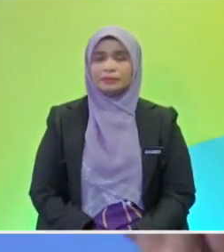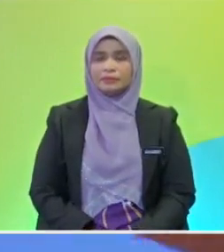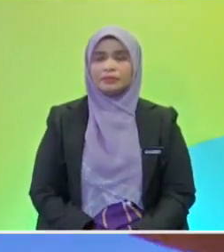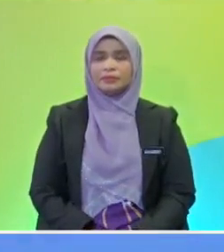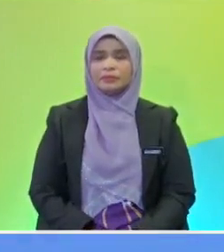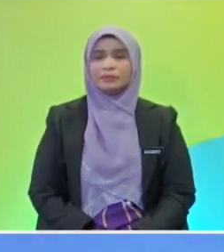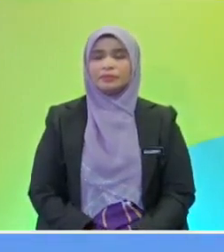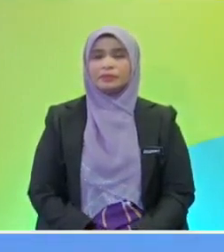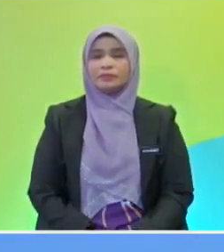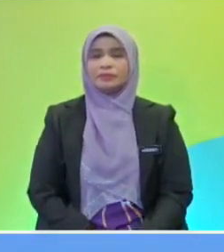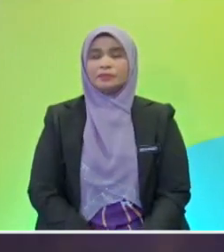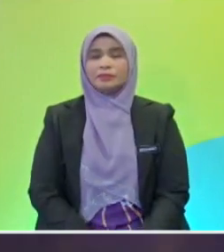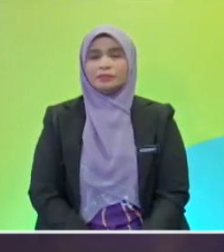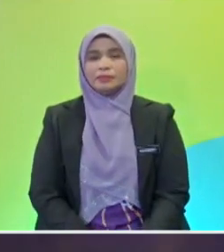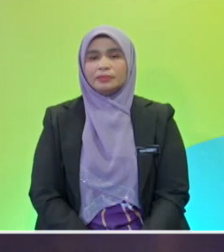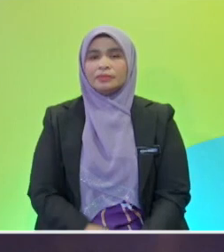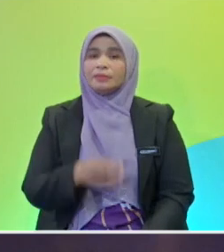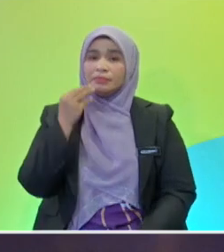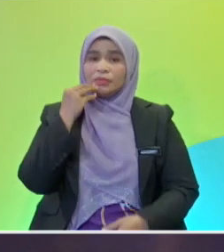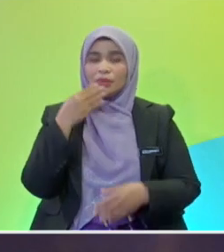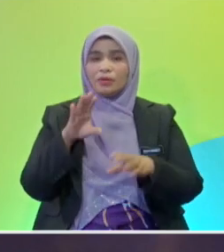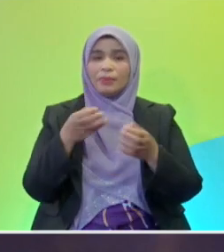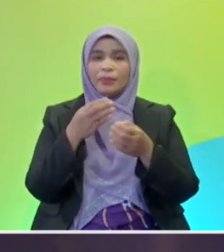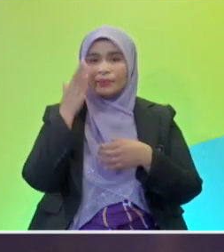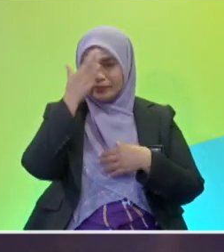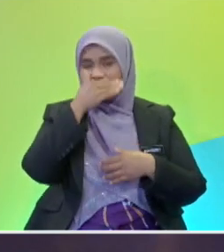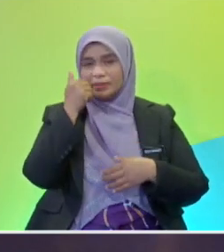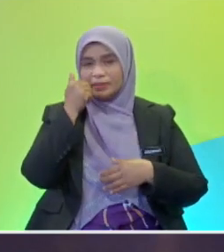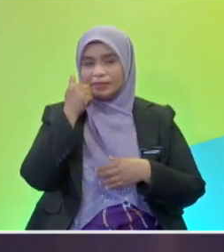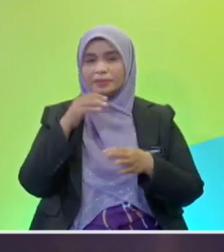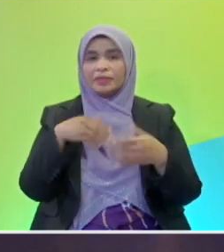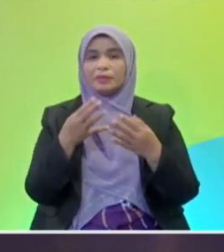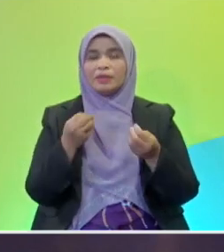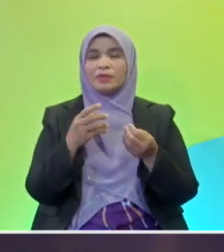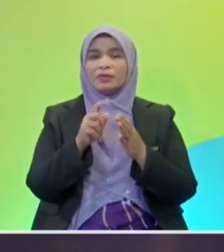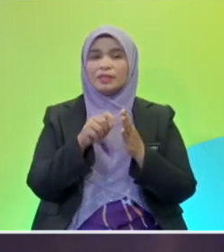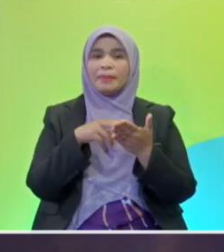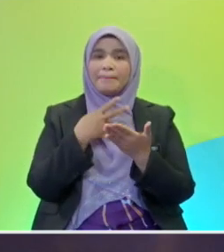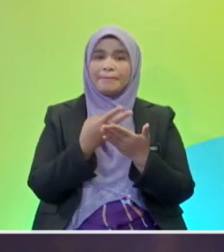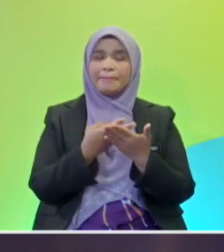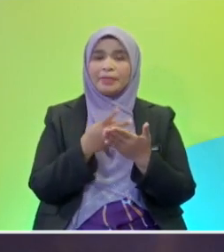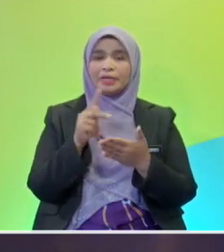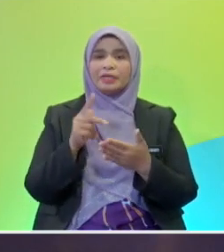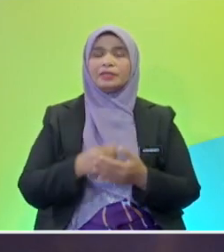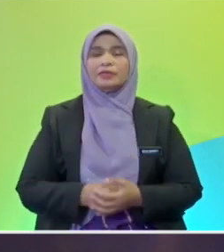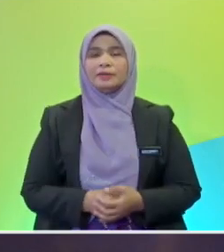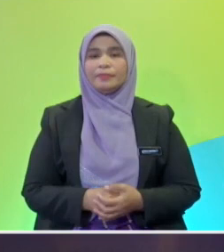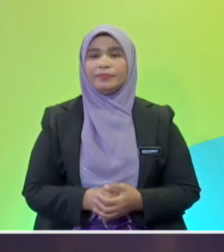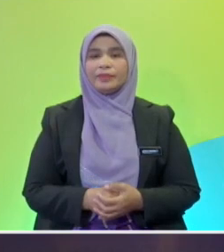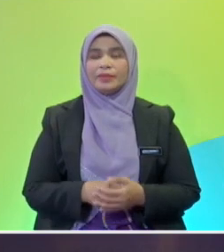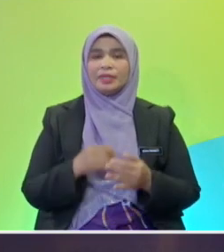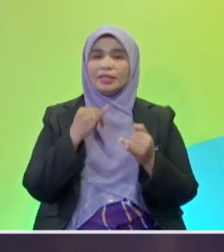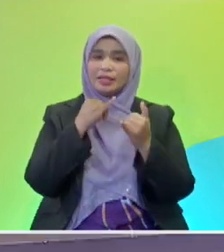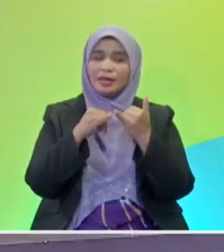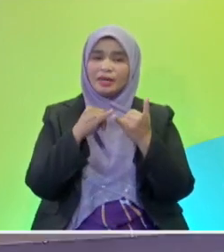jadi Mira dah buat ni cantik dah okey bagaimana kita nak terbalikkan okey mungkin boleh pinjam Mira punya gunting tu Oke Okey hujung ni kita